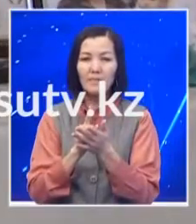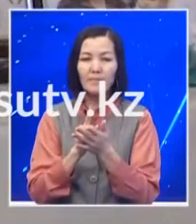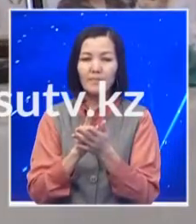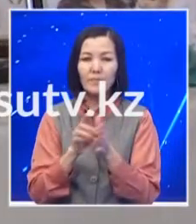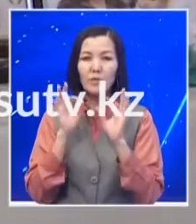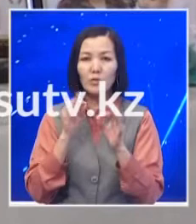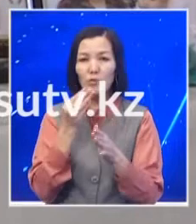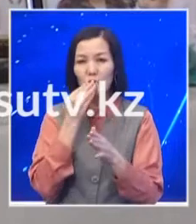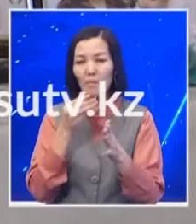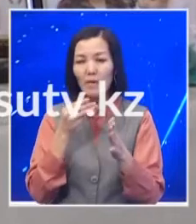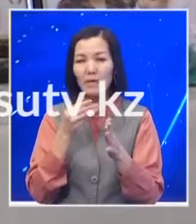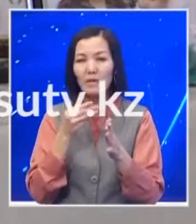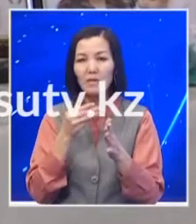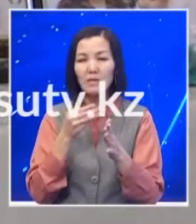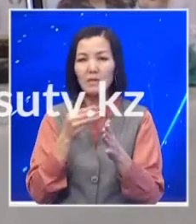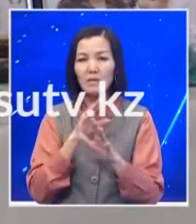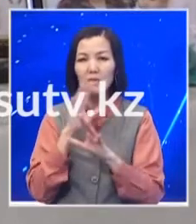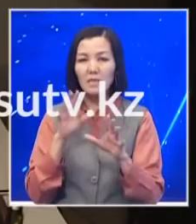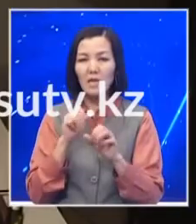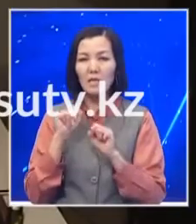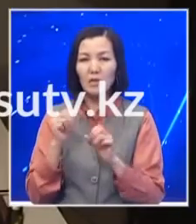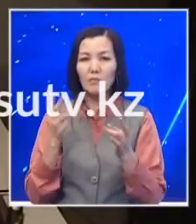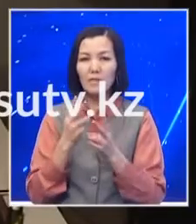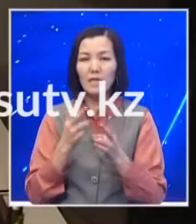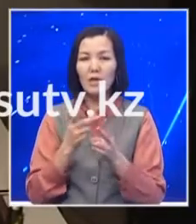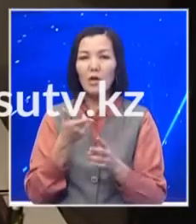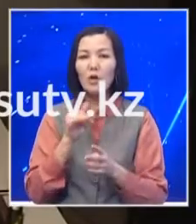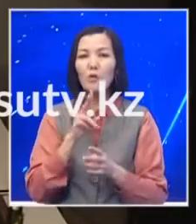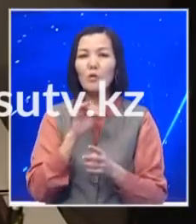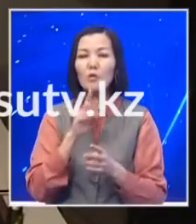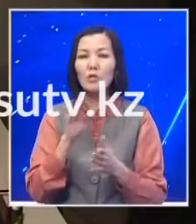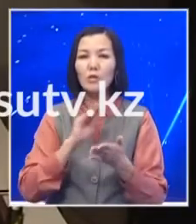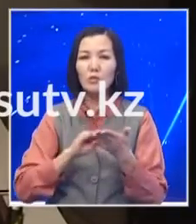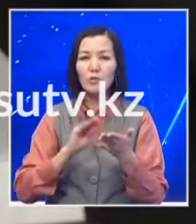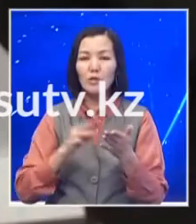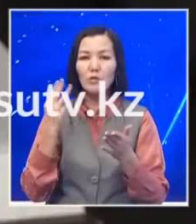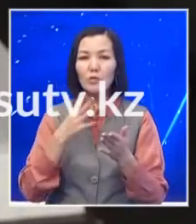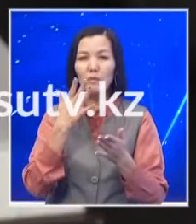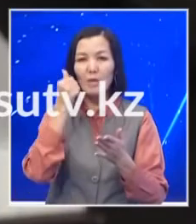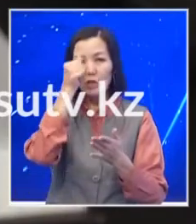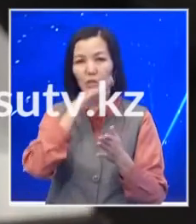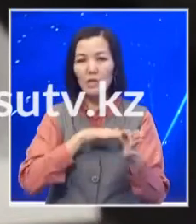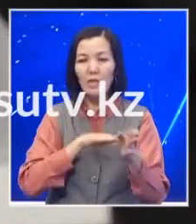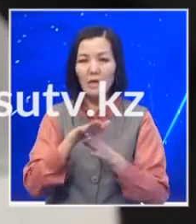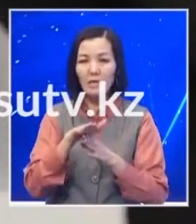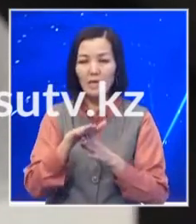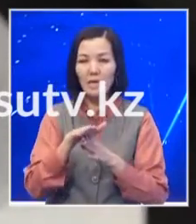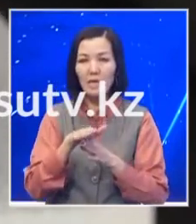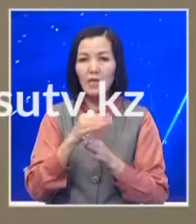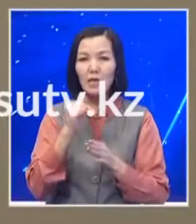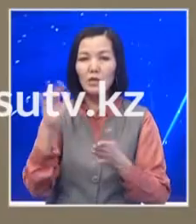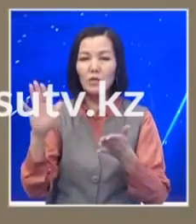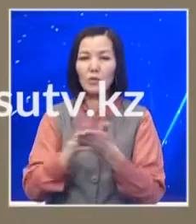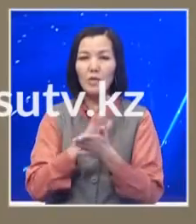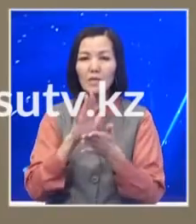дұрыс тамақтанып, осылай сақтануымыз керек деп ойлаймын. Гүлжан Тұрсын бақ саласына 35 жылын арнапты. Ғасырлық тарихы бар, Жетісу